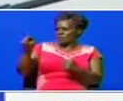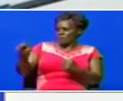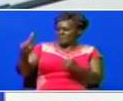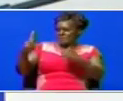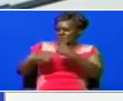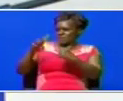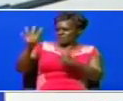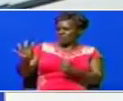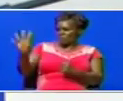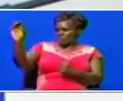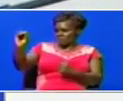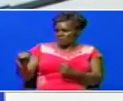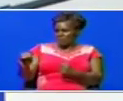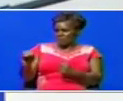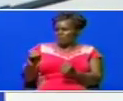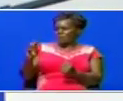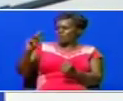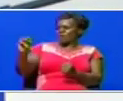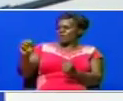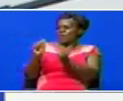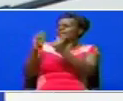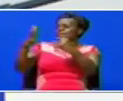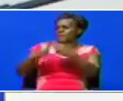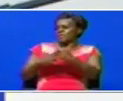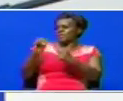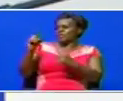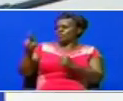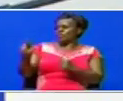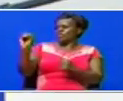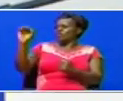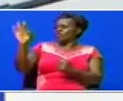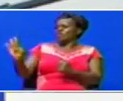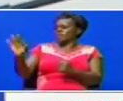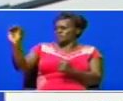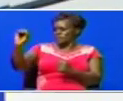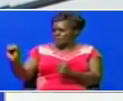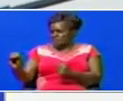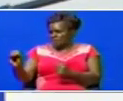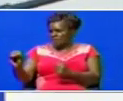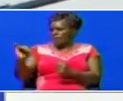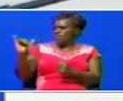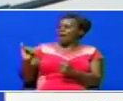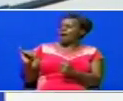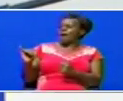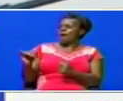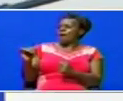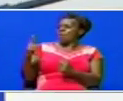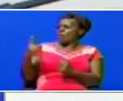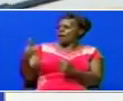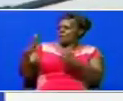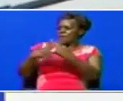49.64%. Michael Maura, 19, 0.03%. Joseph Nyaga,